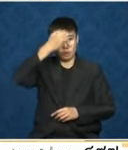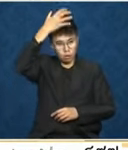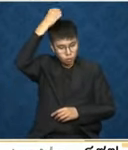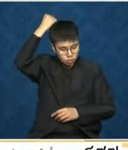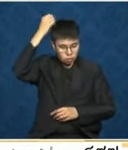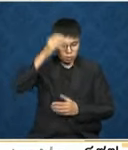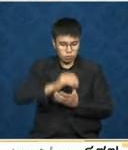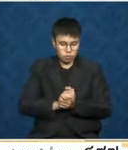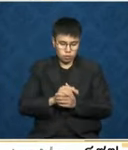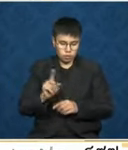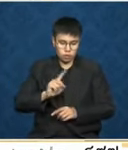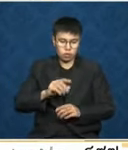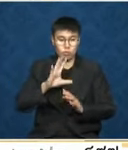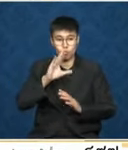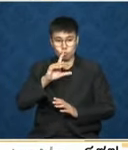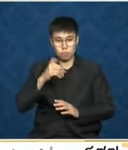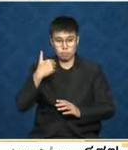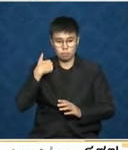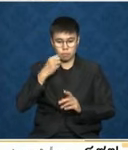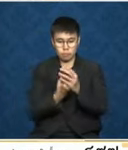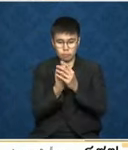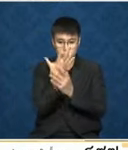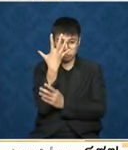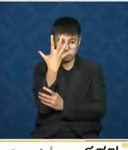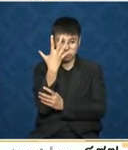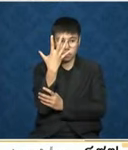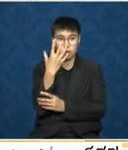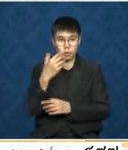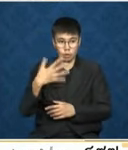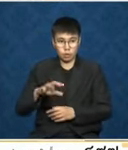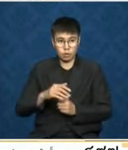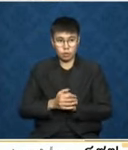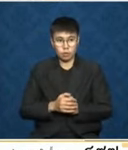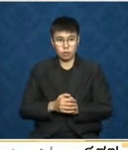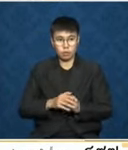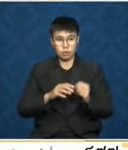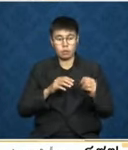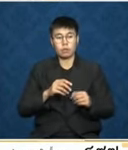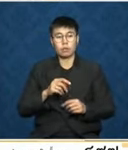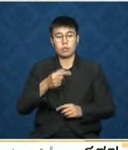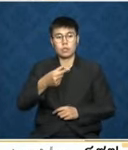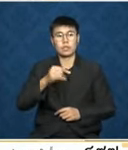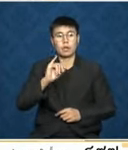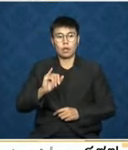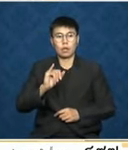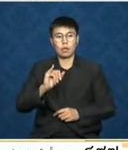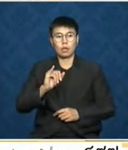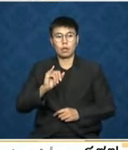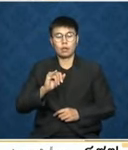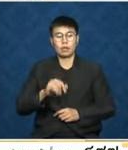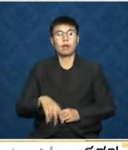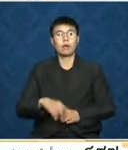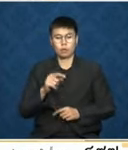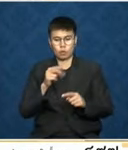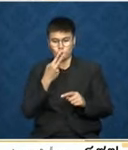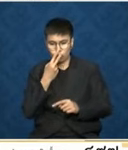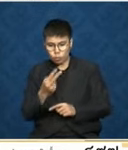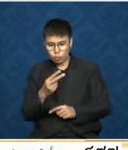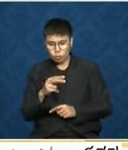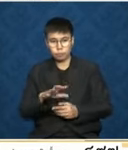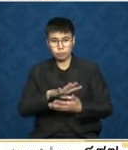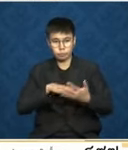พนังเป็นจำนวนมากซึ่งส้มโอทับทิมสยามปากพนังเป็นสินค้าจสิ่งบ่งชี้ทางภูมิศาสตร์ไทยเพื่อให้